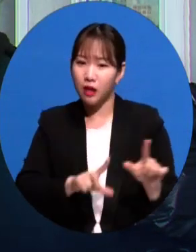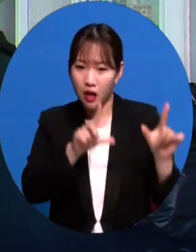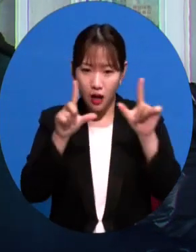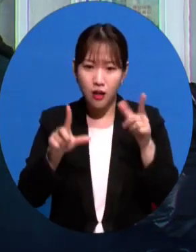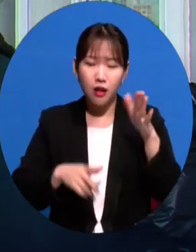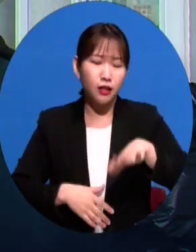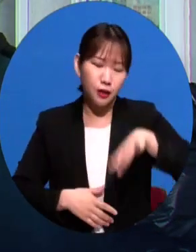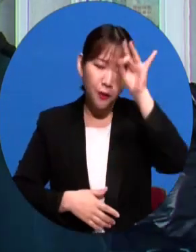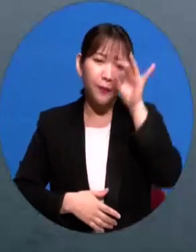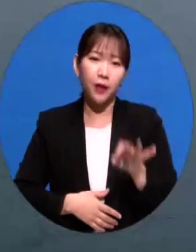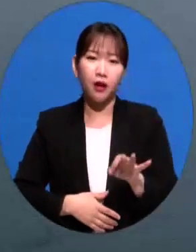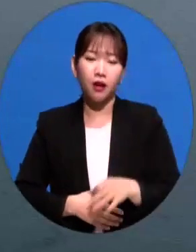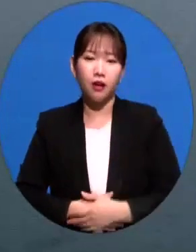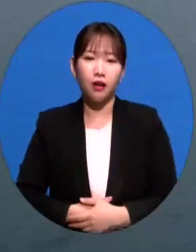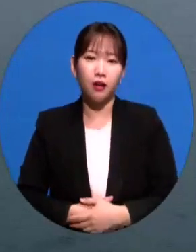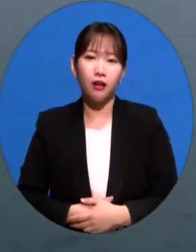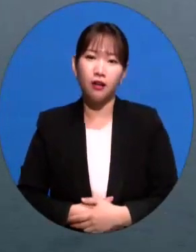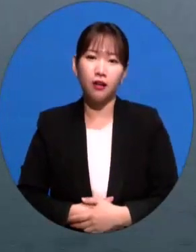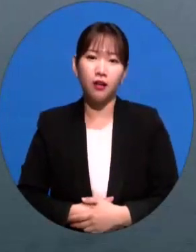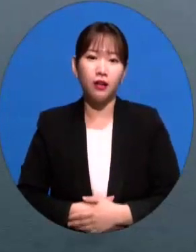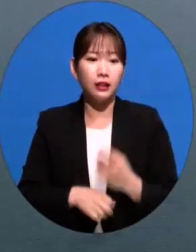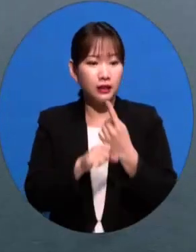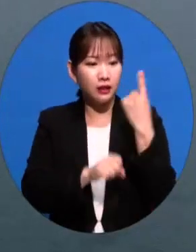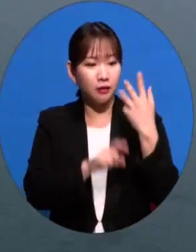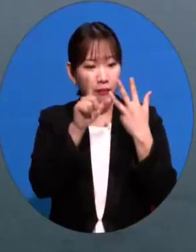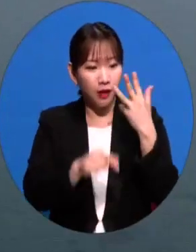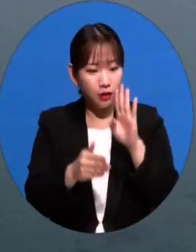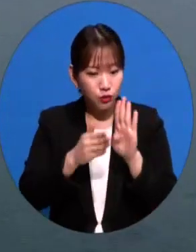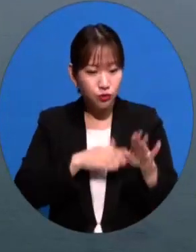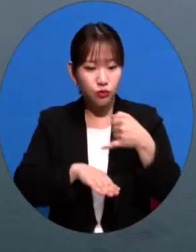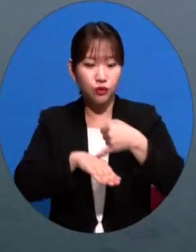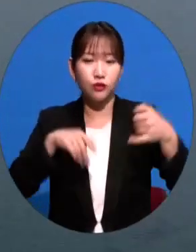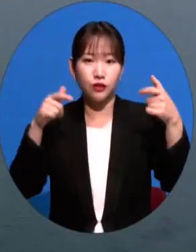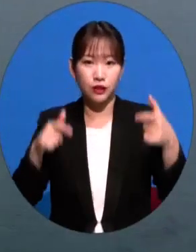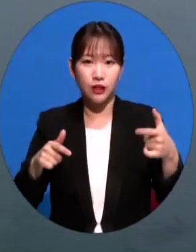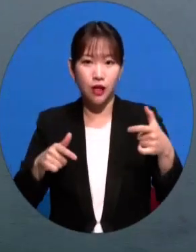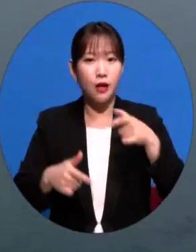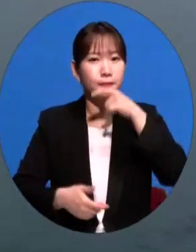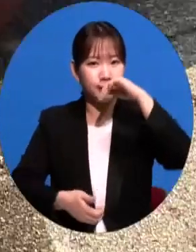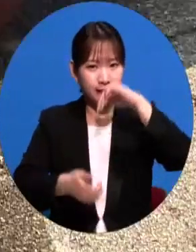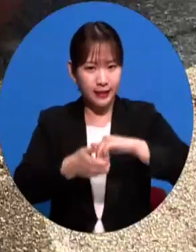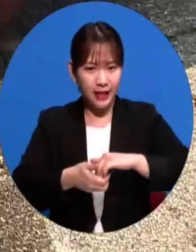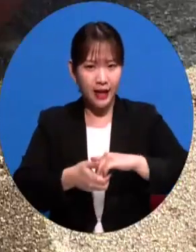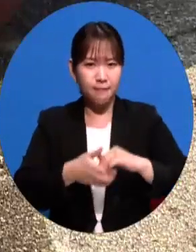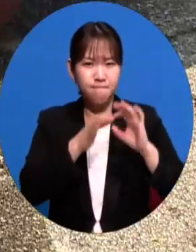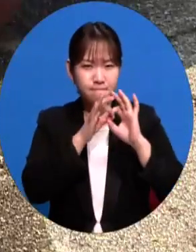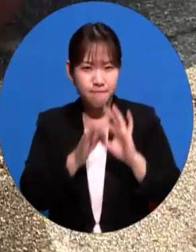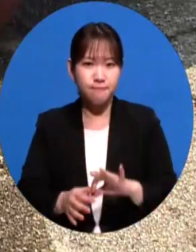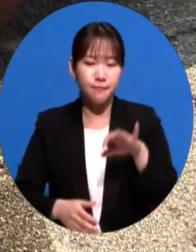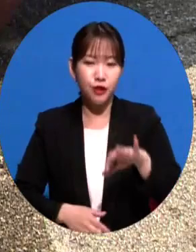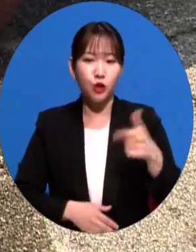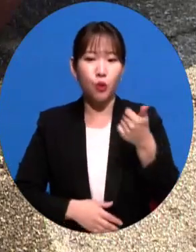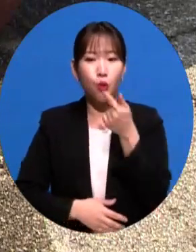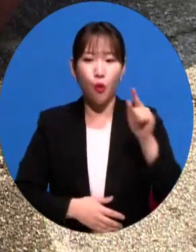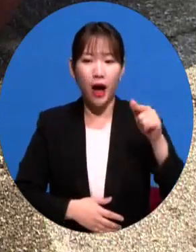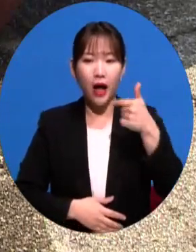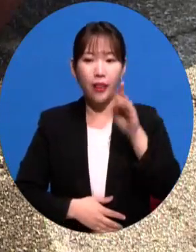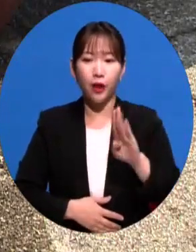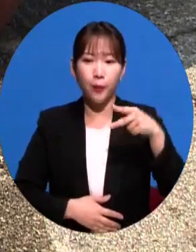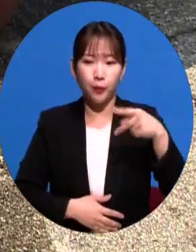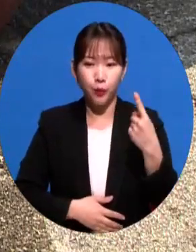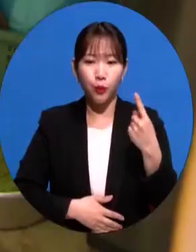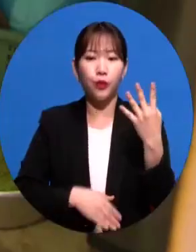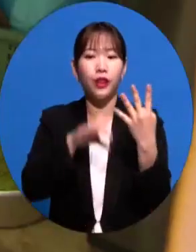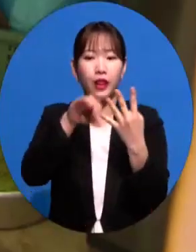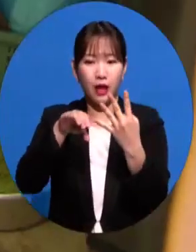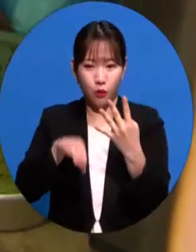살았습니다만 처음 갔습니다 지난해 8월 이후 완도 지역에서 제한 급수가 지속되는 곳은 노화읍 넙도 등